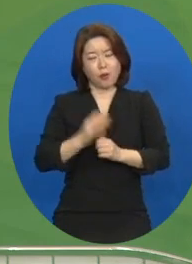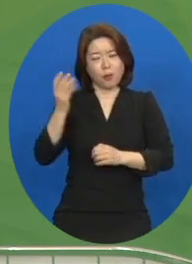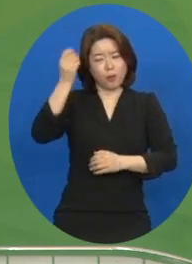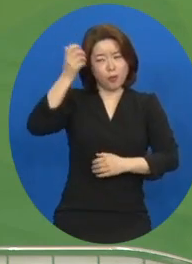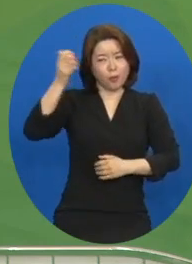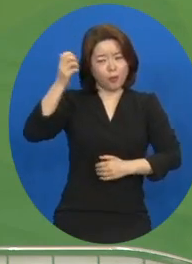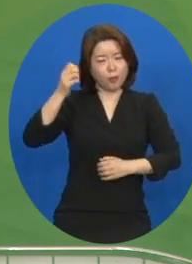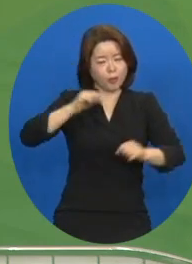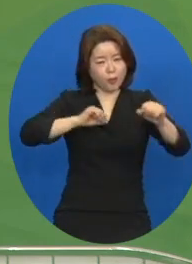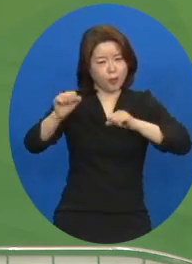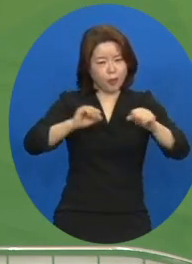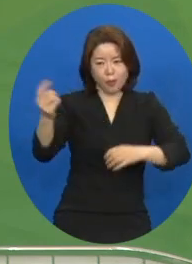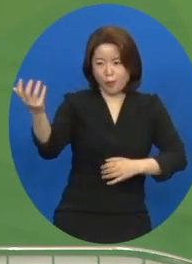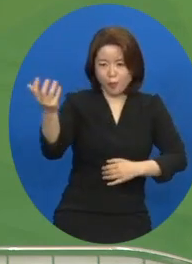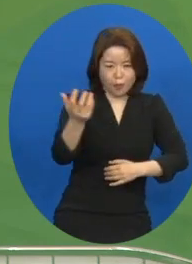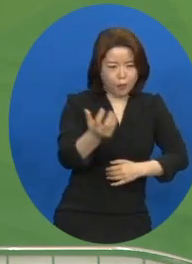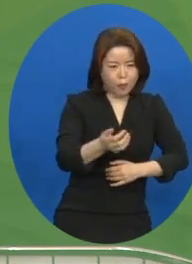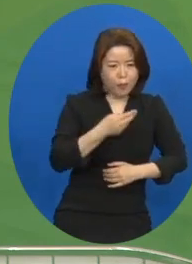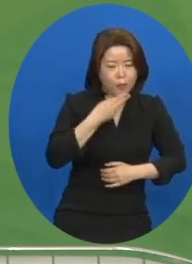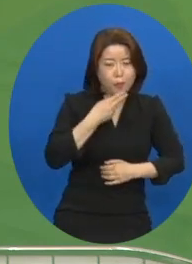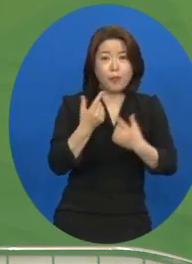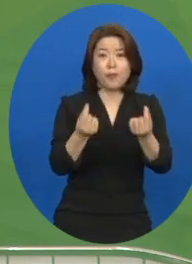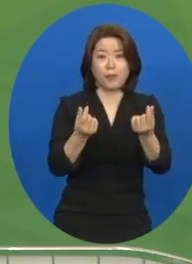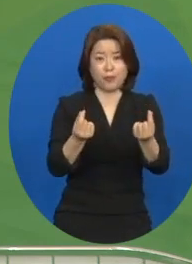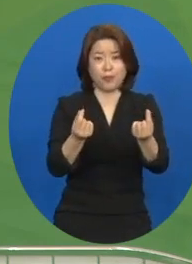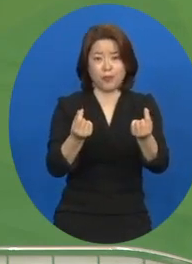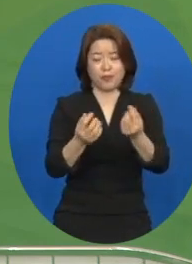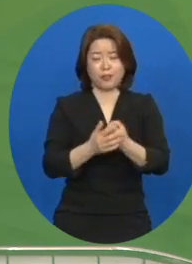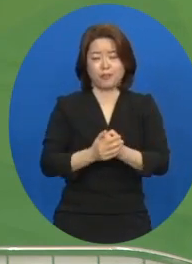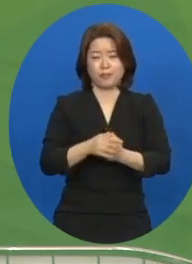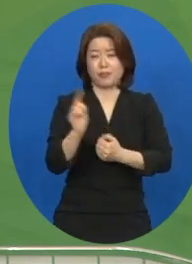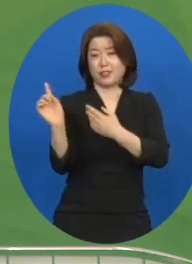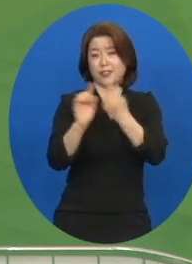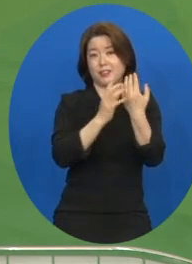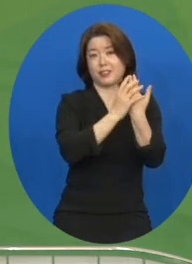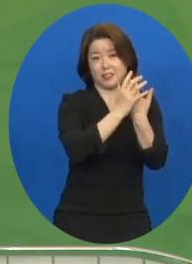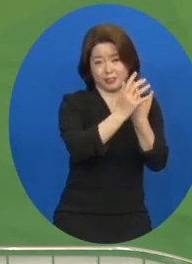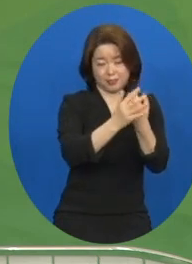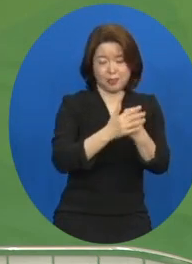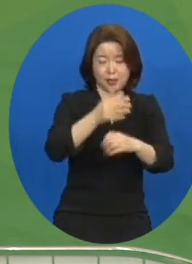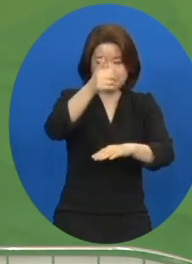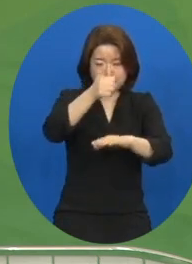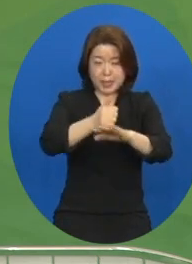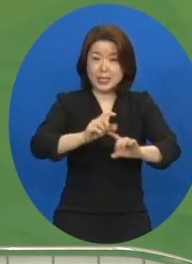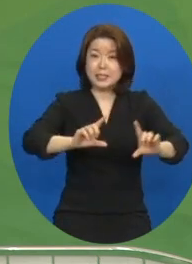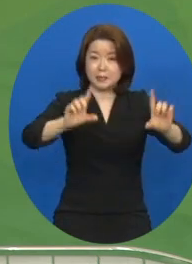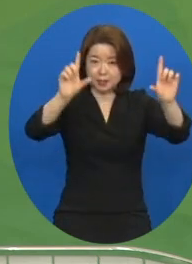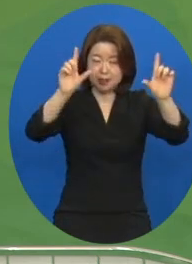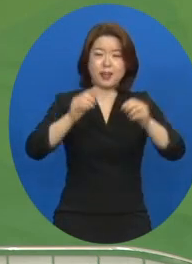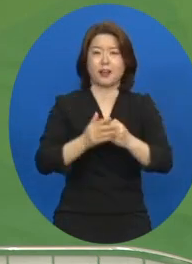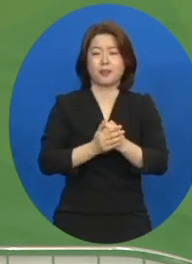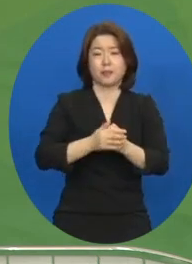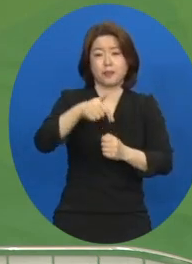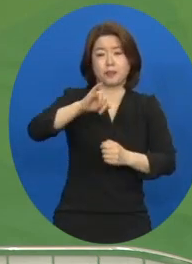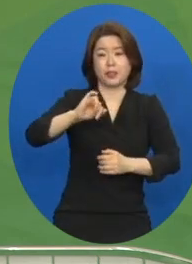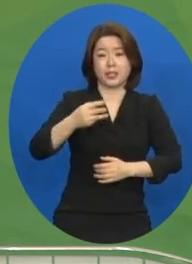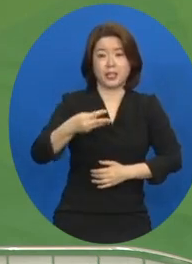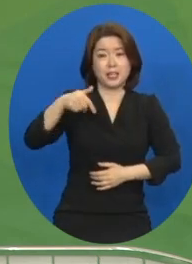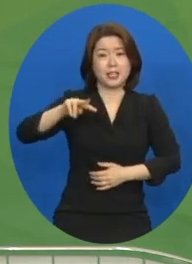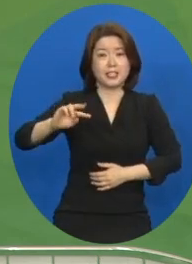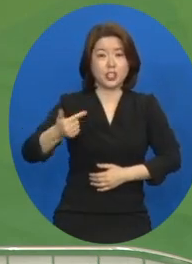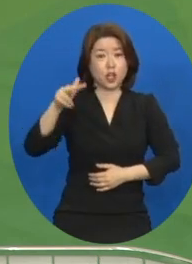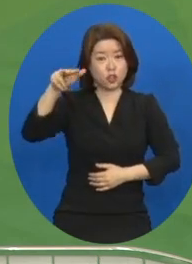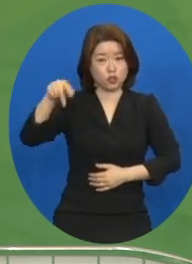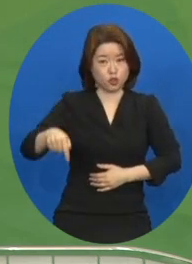역사가 임하지 않는 겁니다. 그 집회 마지막 집회 길선주